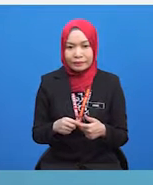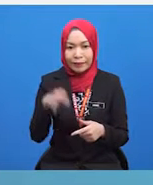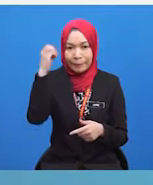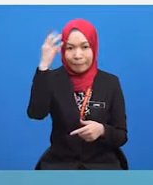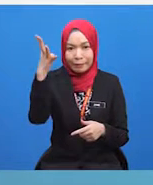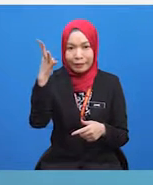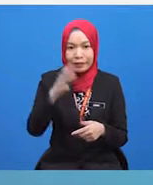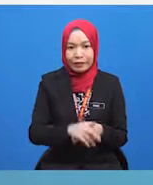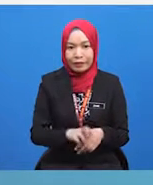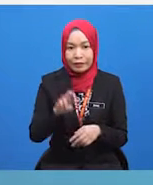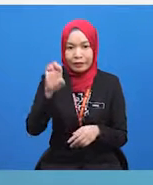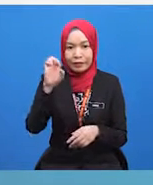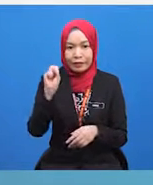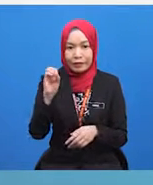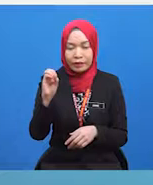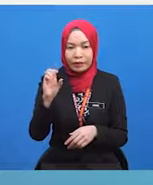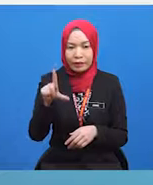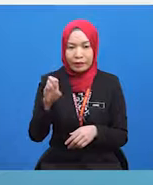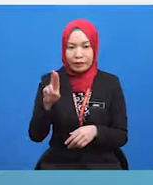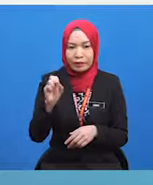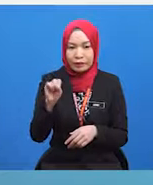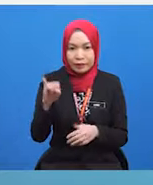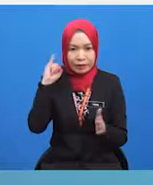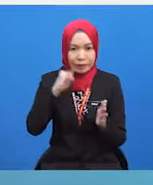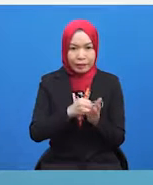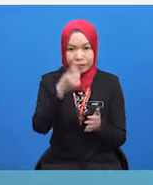nyatakan resolusi image untuk proses cropping image.